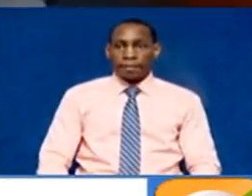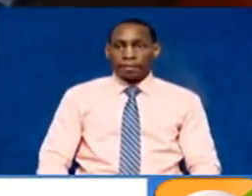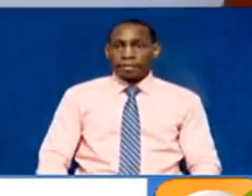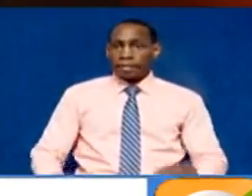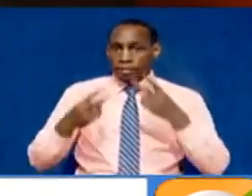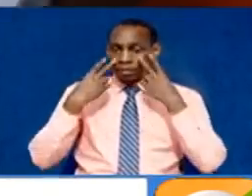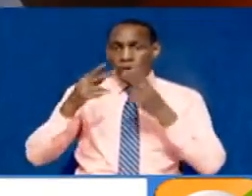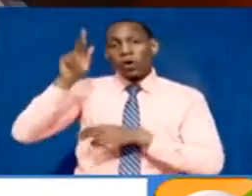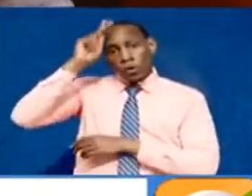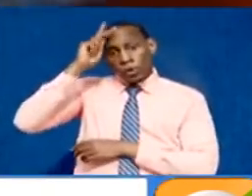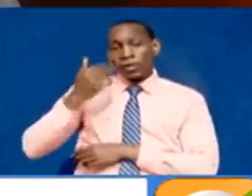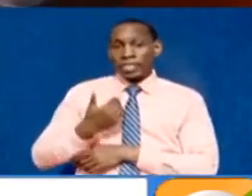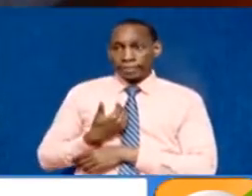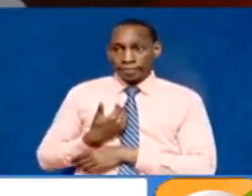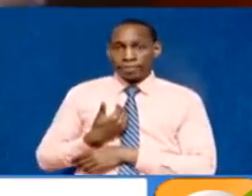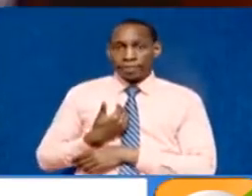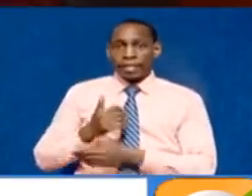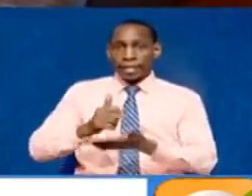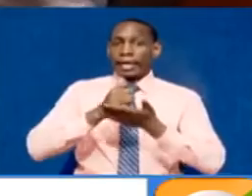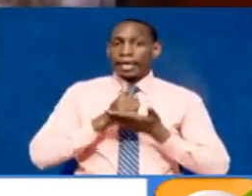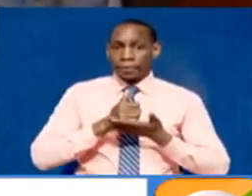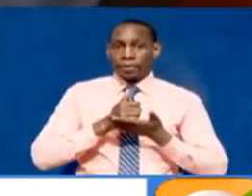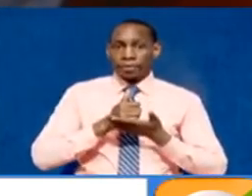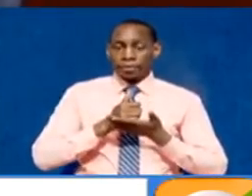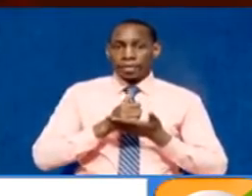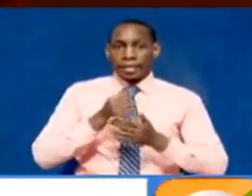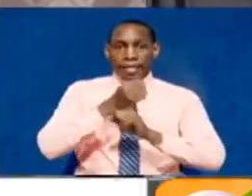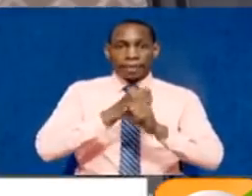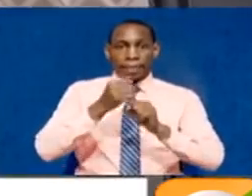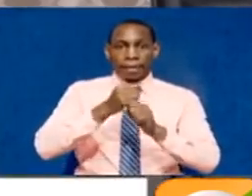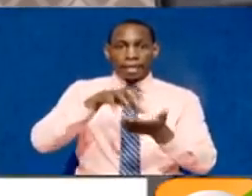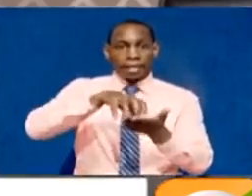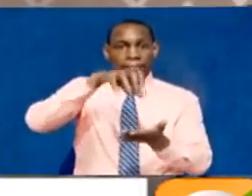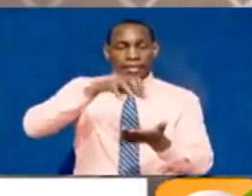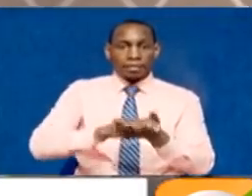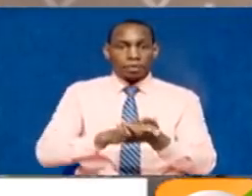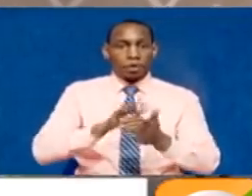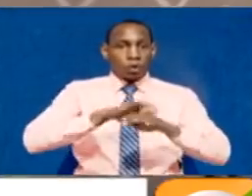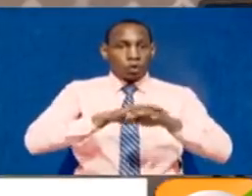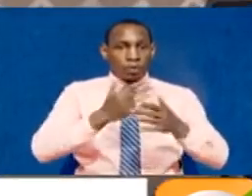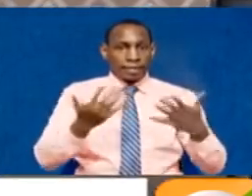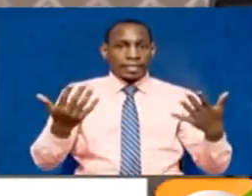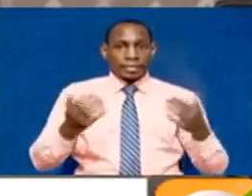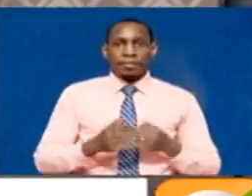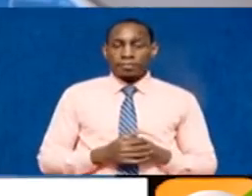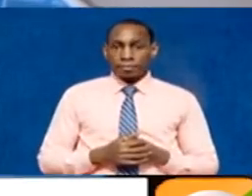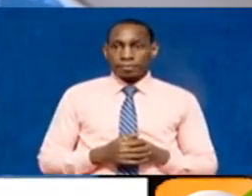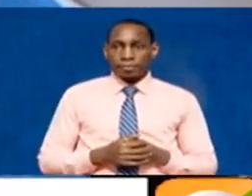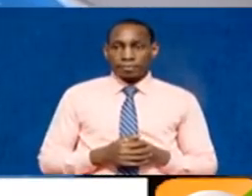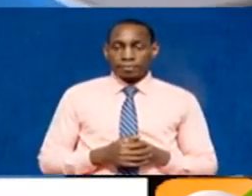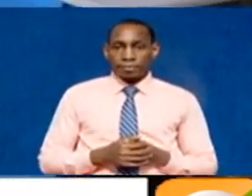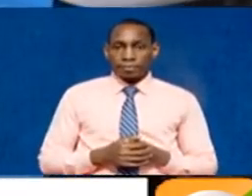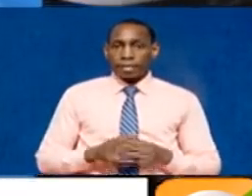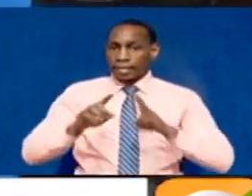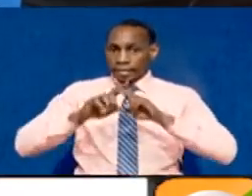Nikaona tu maarifa yenye nimepata inasaidia, inafanya natengeneza at least kitu mzuri. Sasa hapo tu